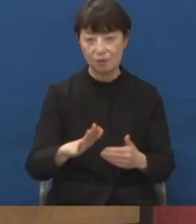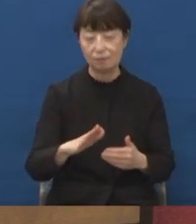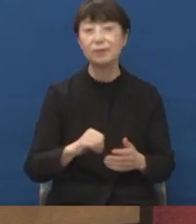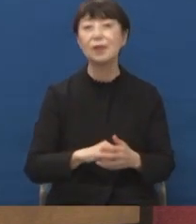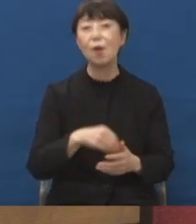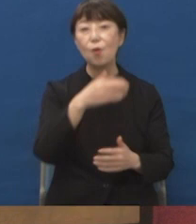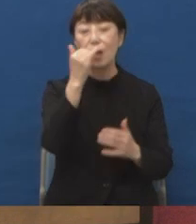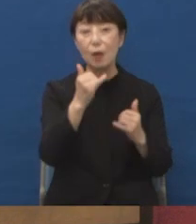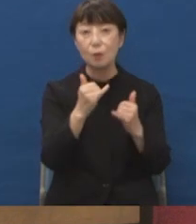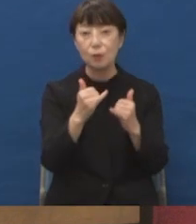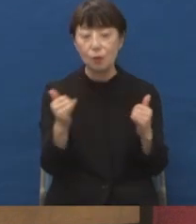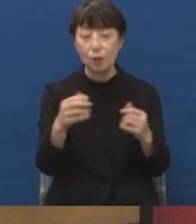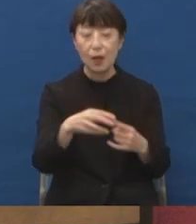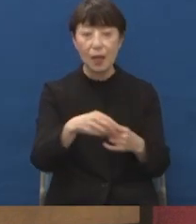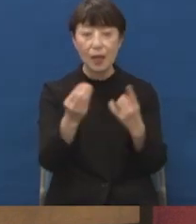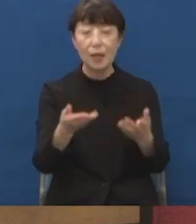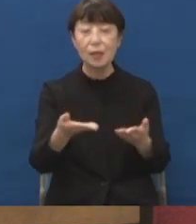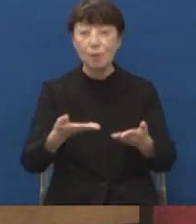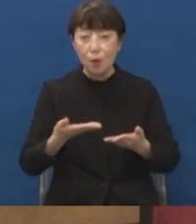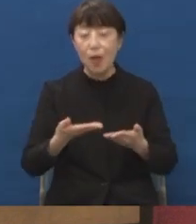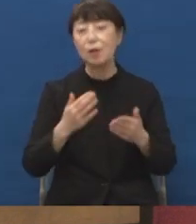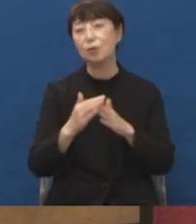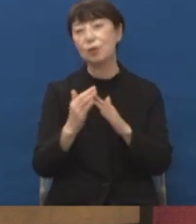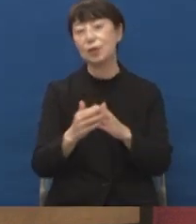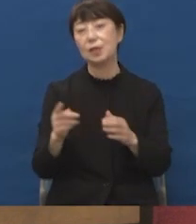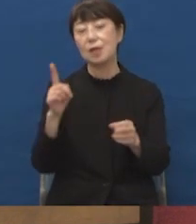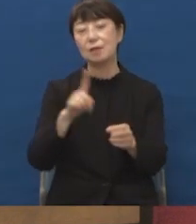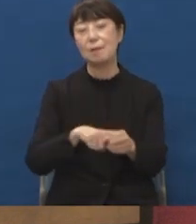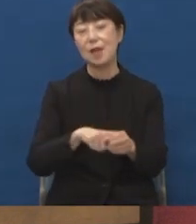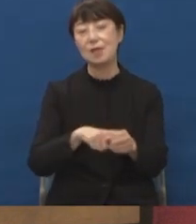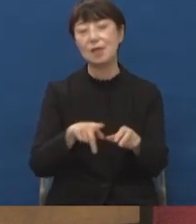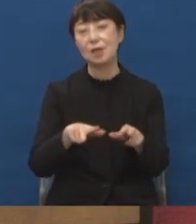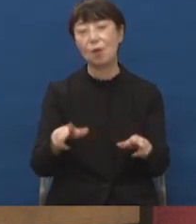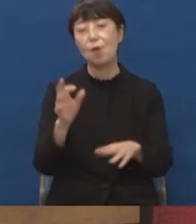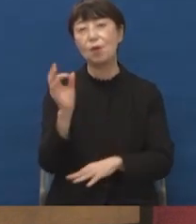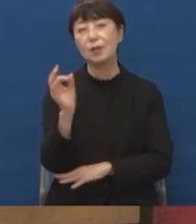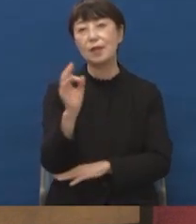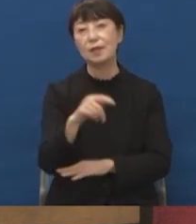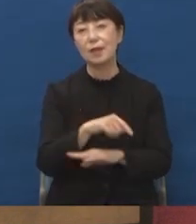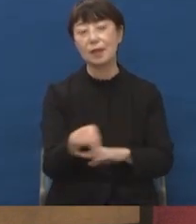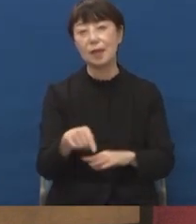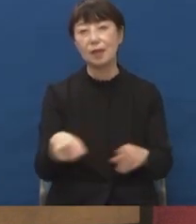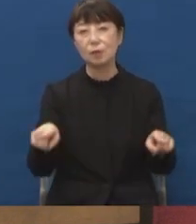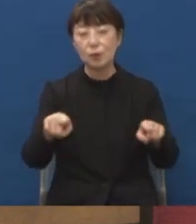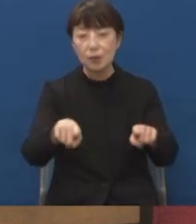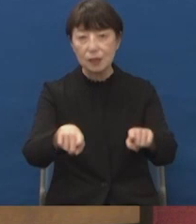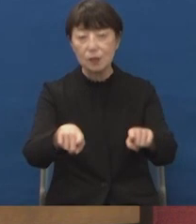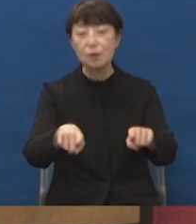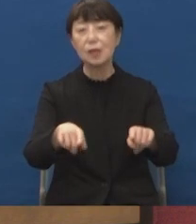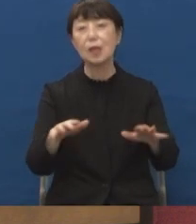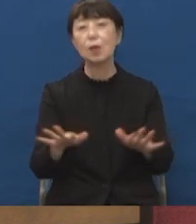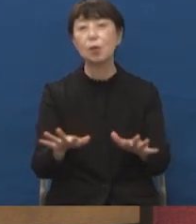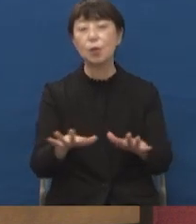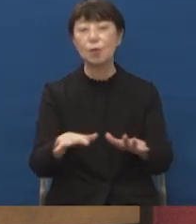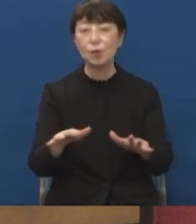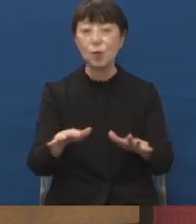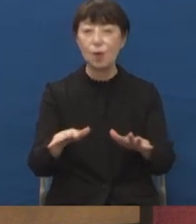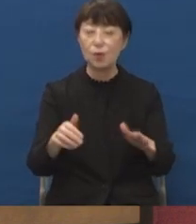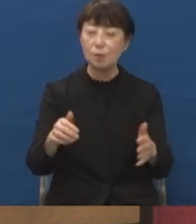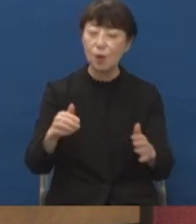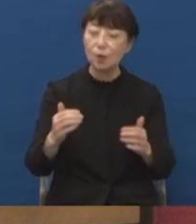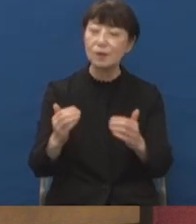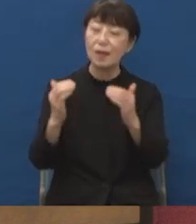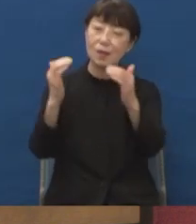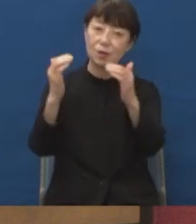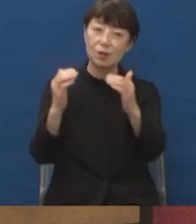若者から選んでいただける都市になるために、行財政改革と並行しながら、子どもの健やかな成長に何